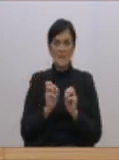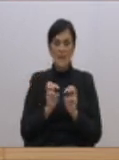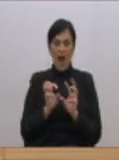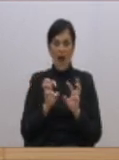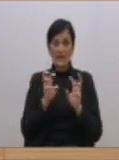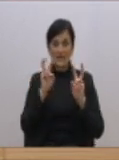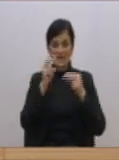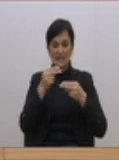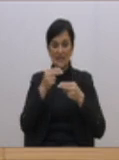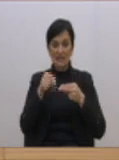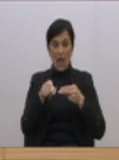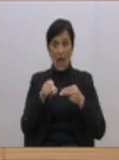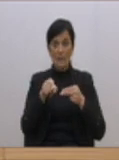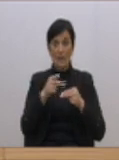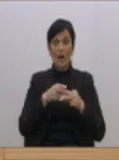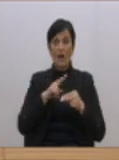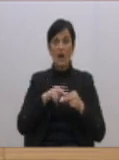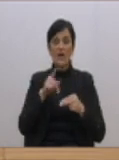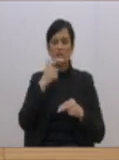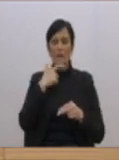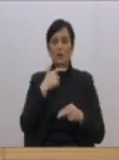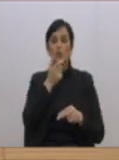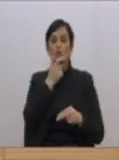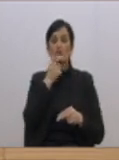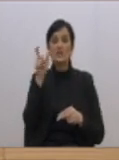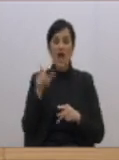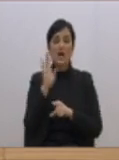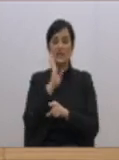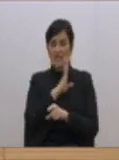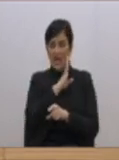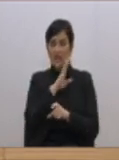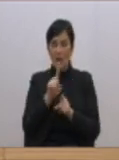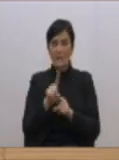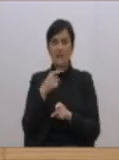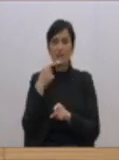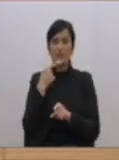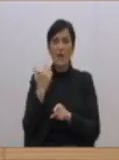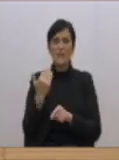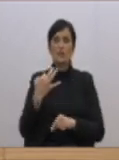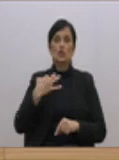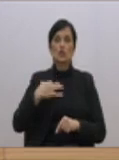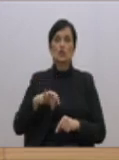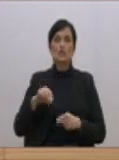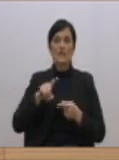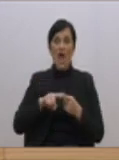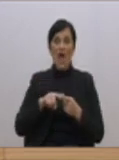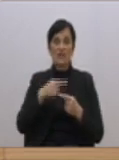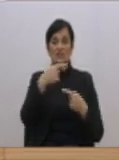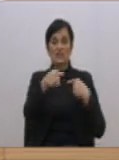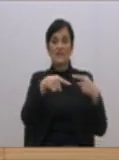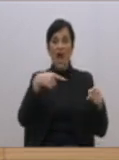am temit da swata choris es. Batoni sa ca shulis dedamas qua rom. Misi shulis harze parazitirebeno. Swata